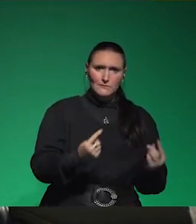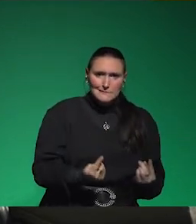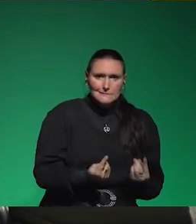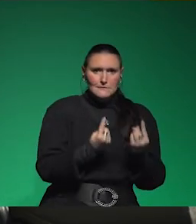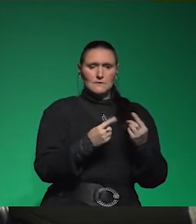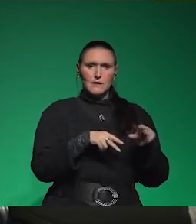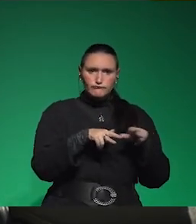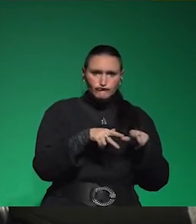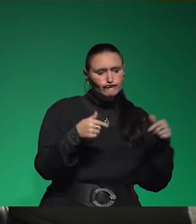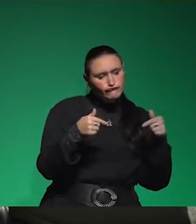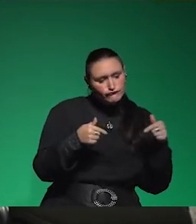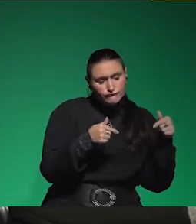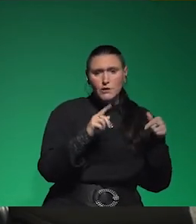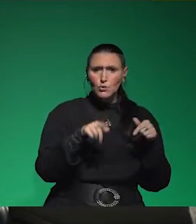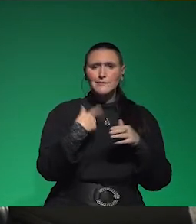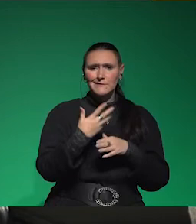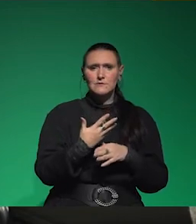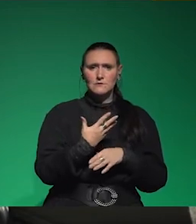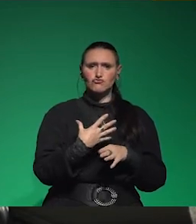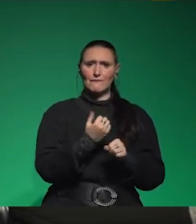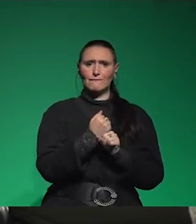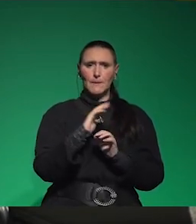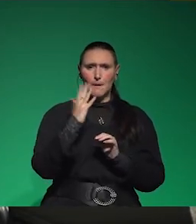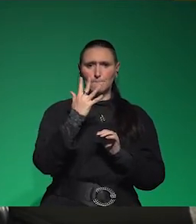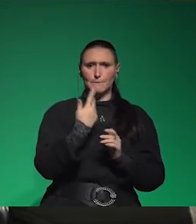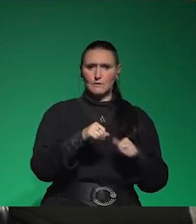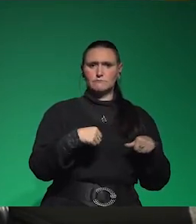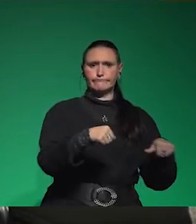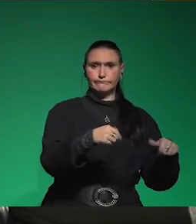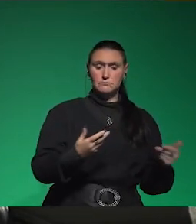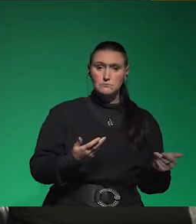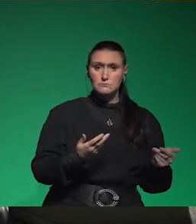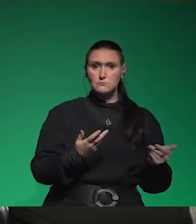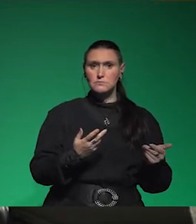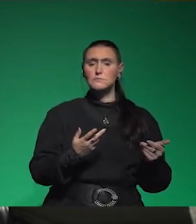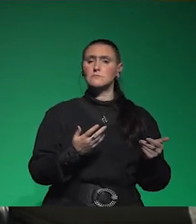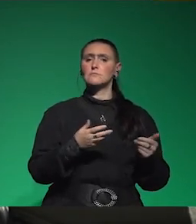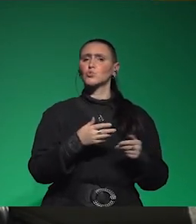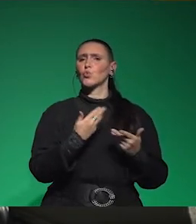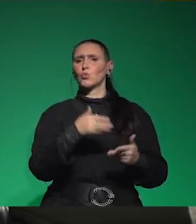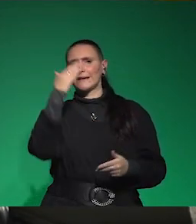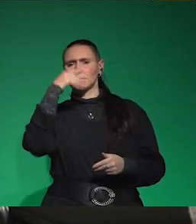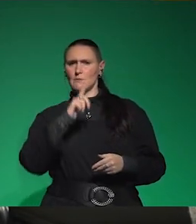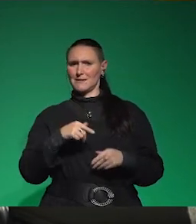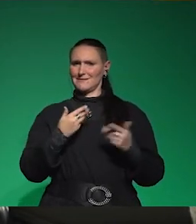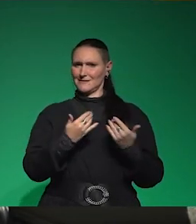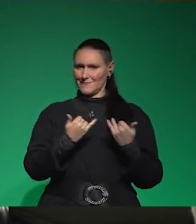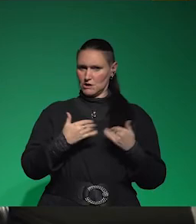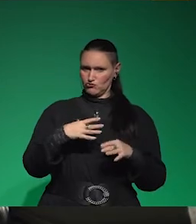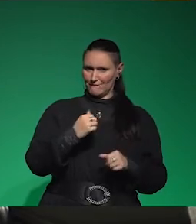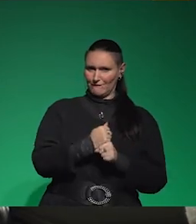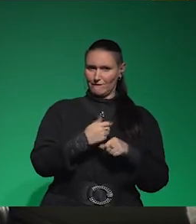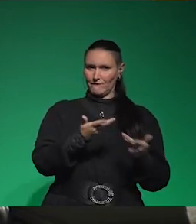auch erfolgreich einpflanzt. Aber die Frage an Sie ist jetzt, haben Sie schon Erfahrung in der Aufrechterhaltung dieser